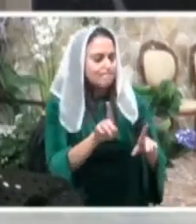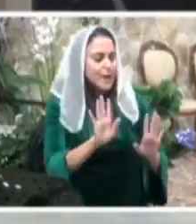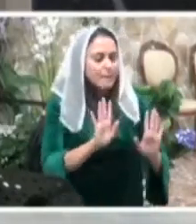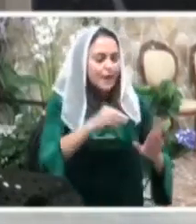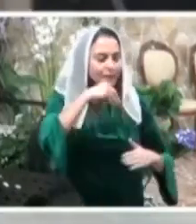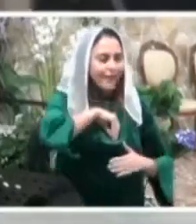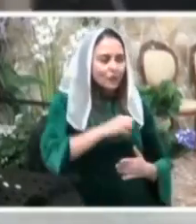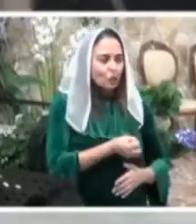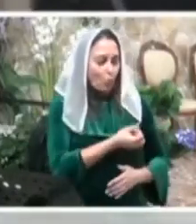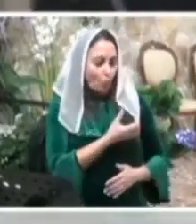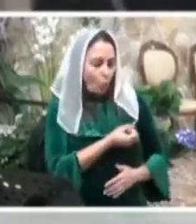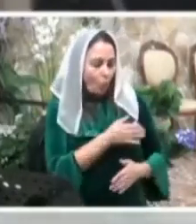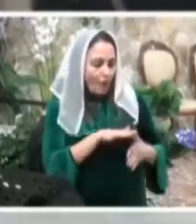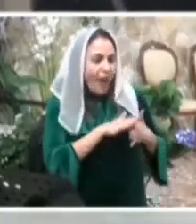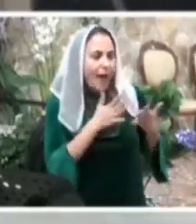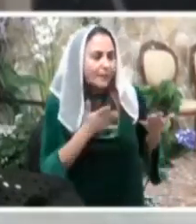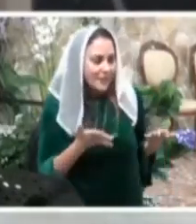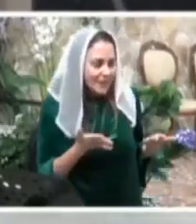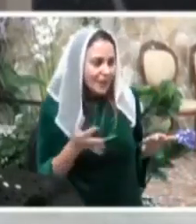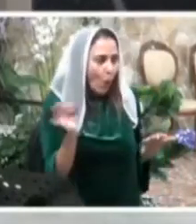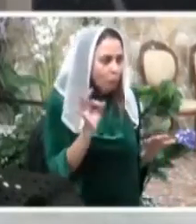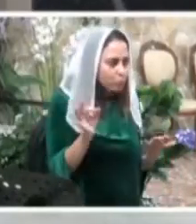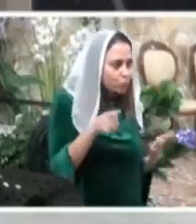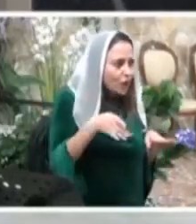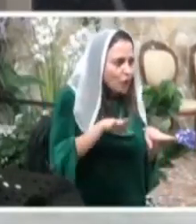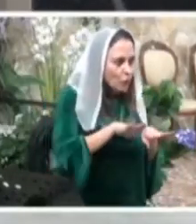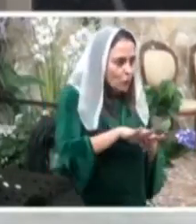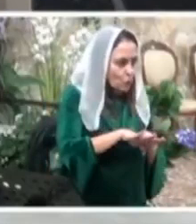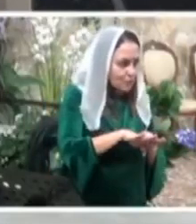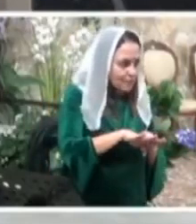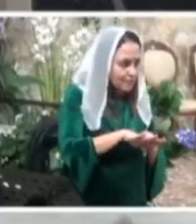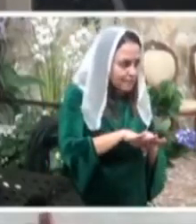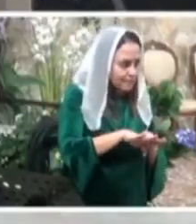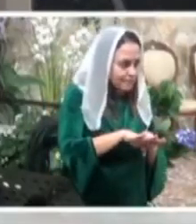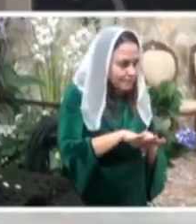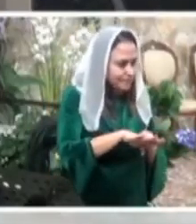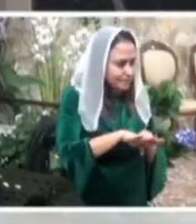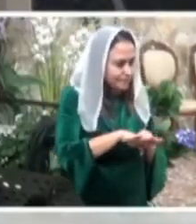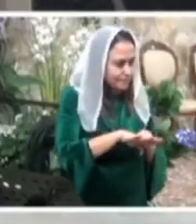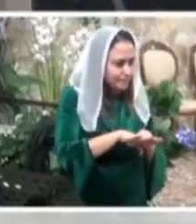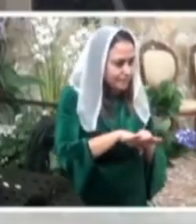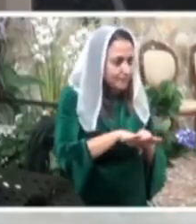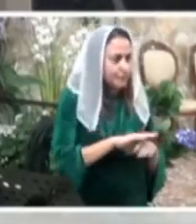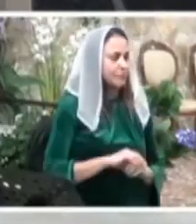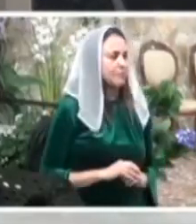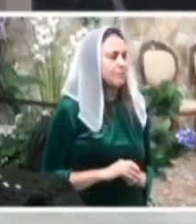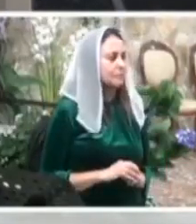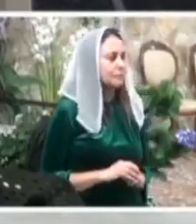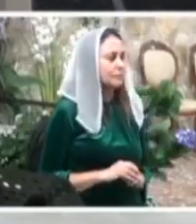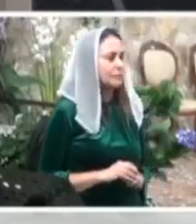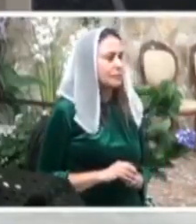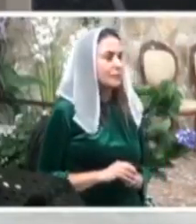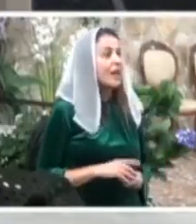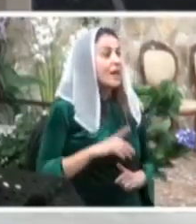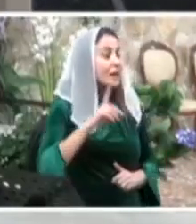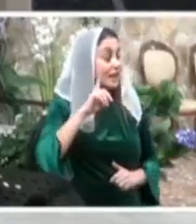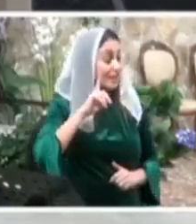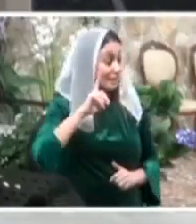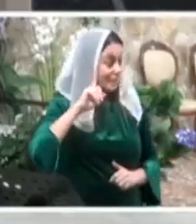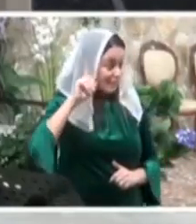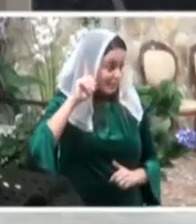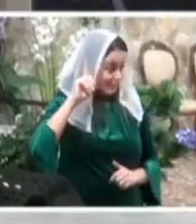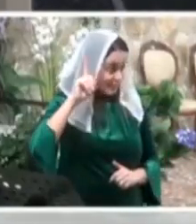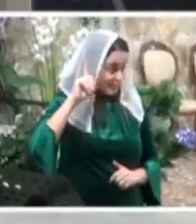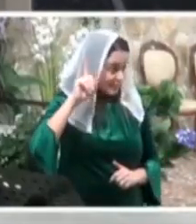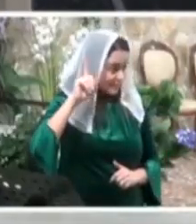ma allo stesso tempo lasciando quel cuore aperto a tante altre cose? A Dio